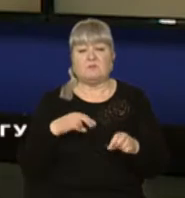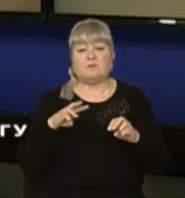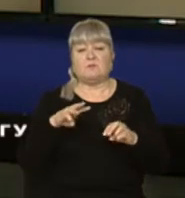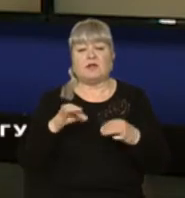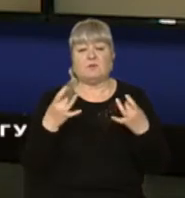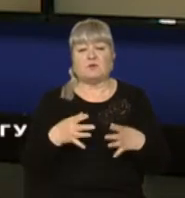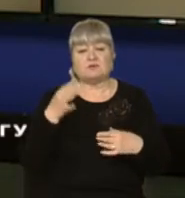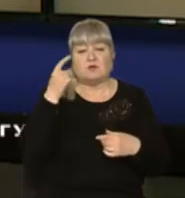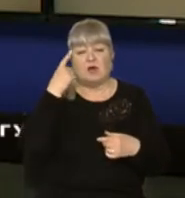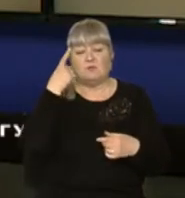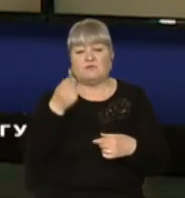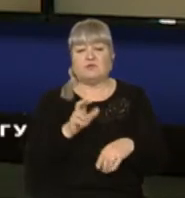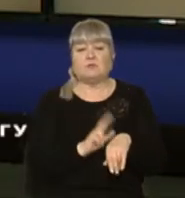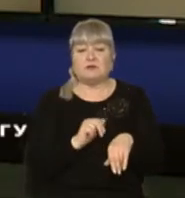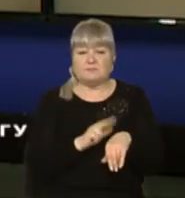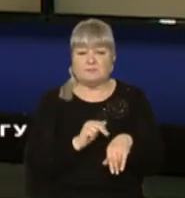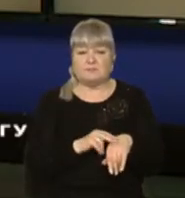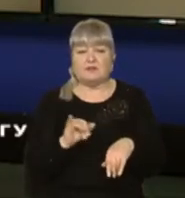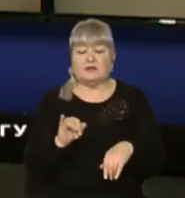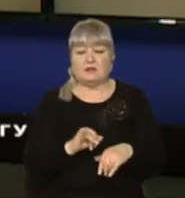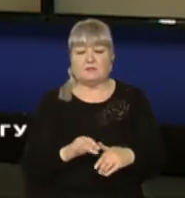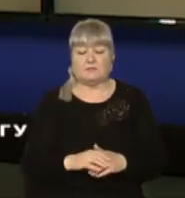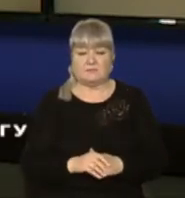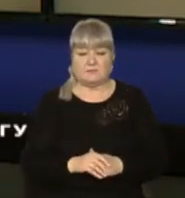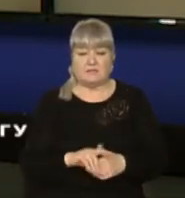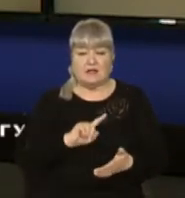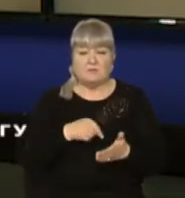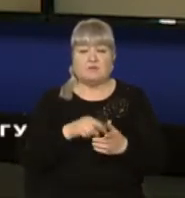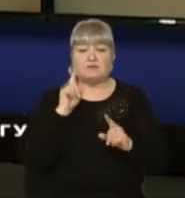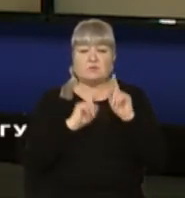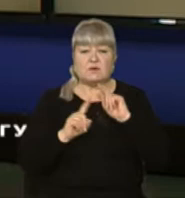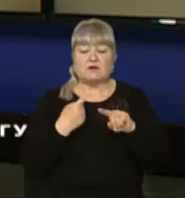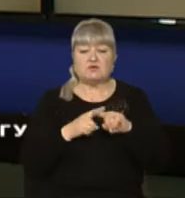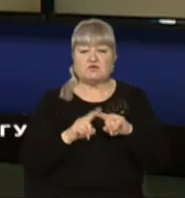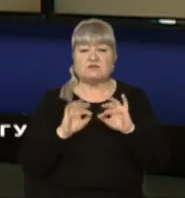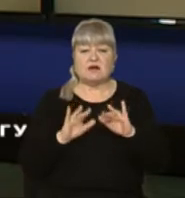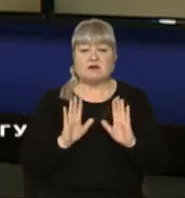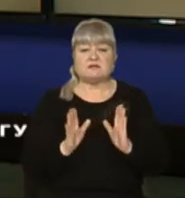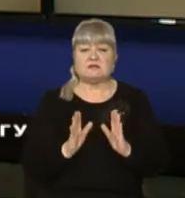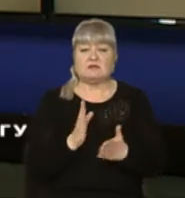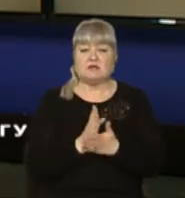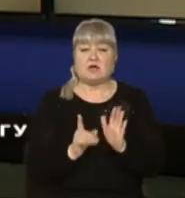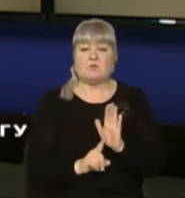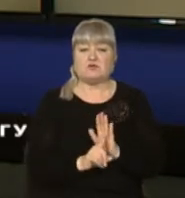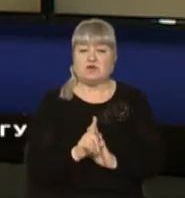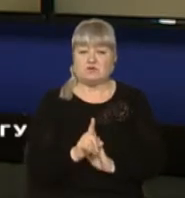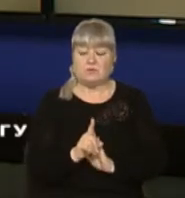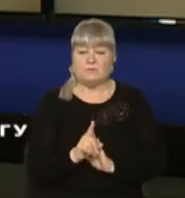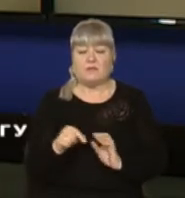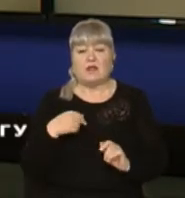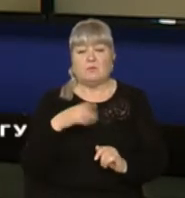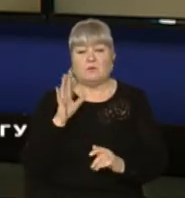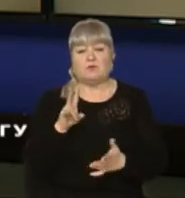скажімо, правоохоронні органи і, звичайно ж, міську раду, що ця акція тільки є початком. Ми будемо